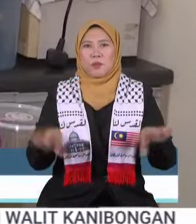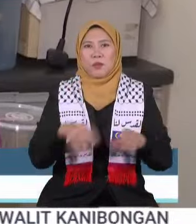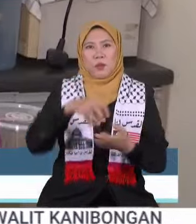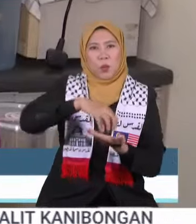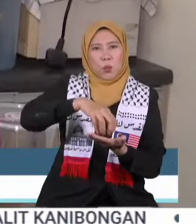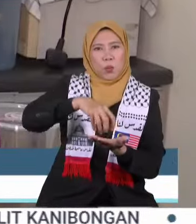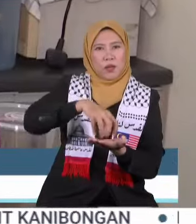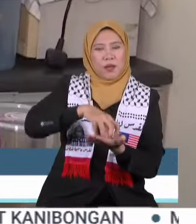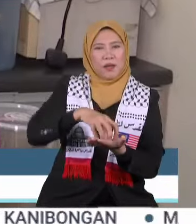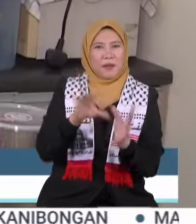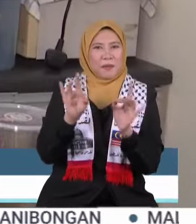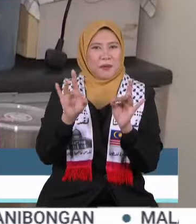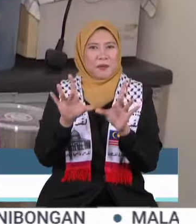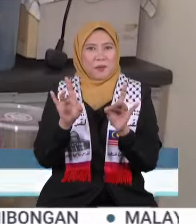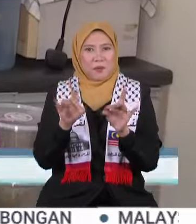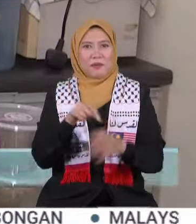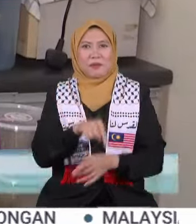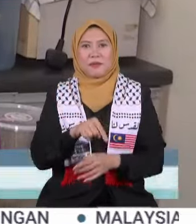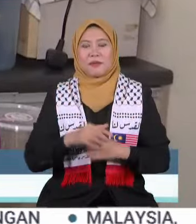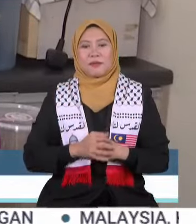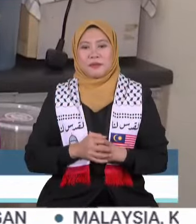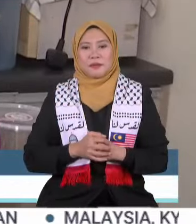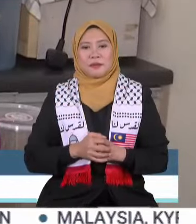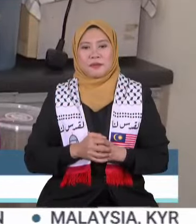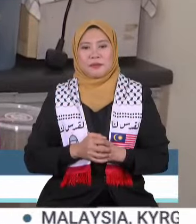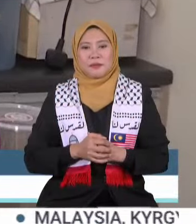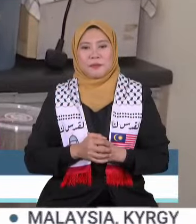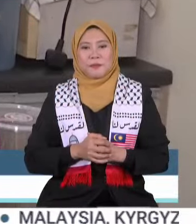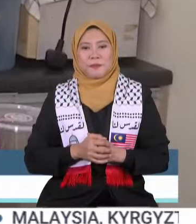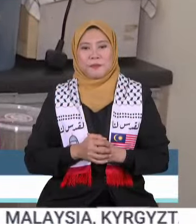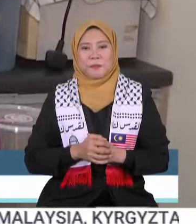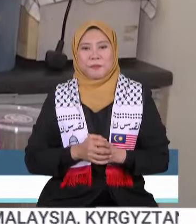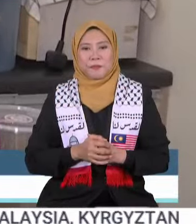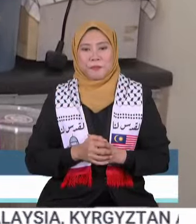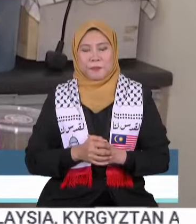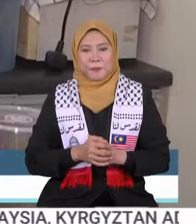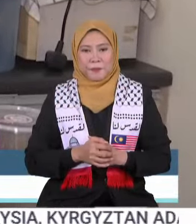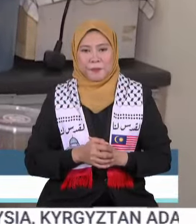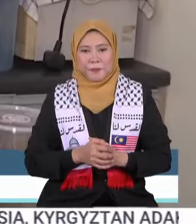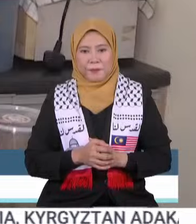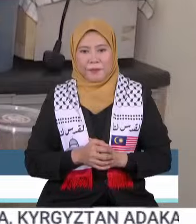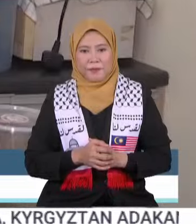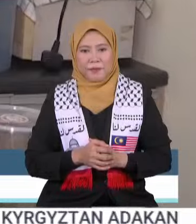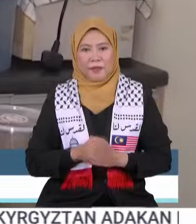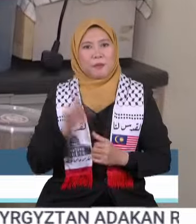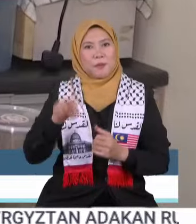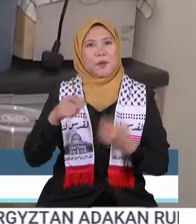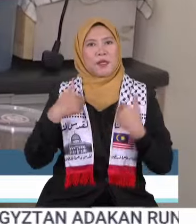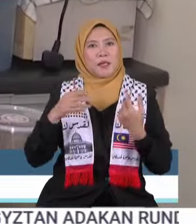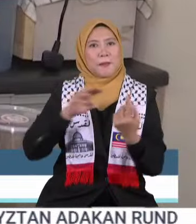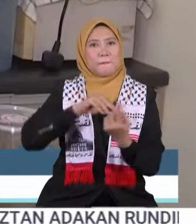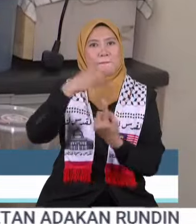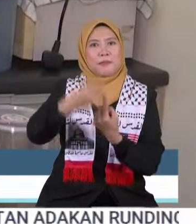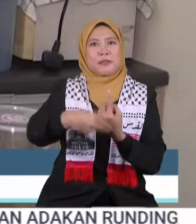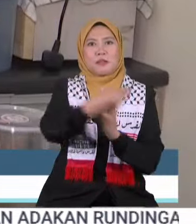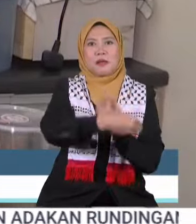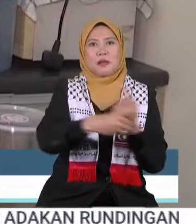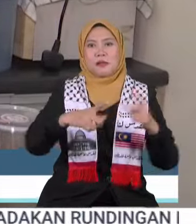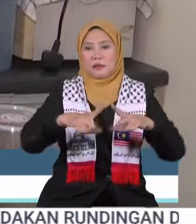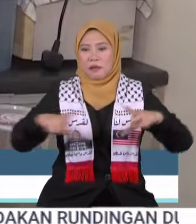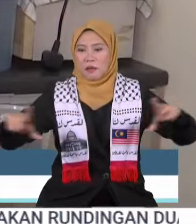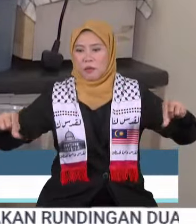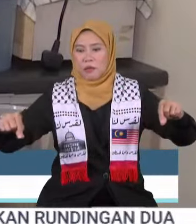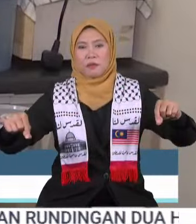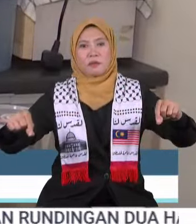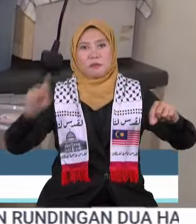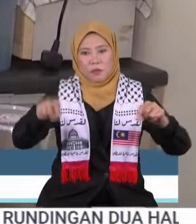ini. Daun dia kena buat pemilihan daun yang betul lah. Kalau pisang hutan tak boleh. Dia kena pisang hak kita akan tanam kat kampung ni. Lepas